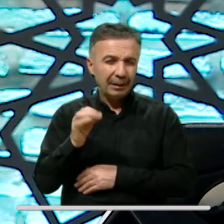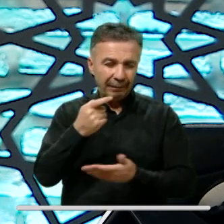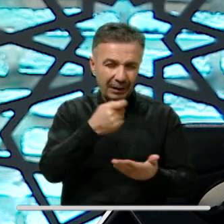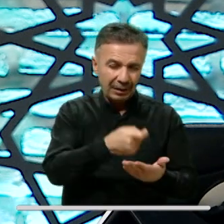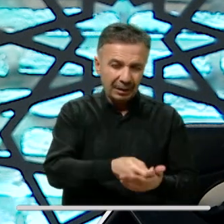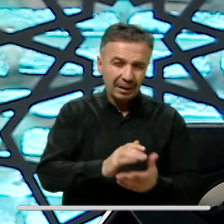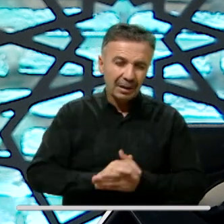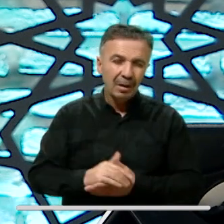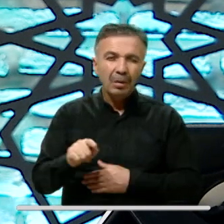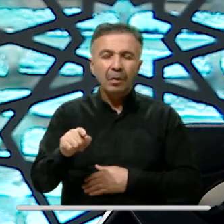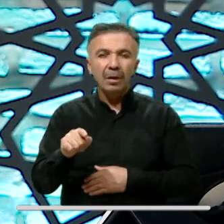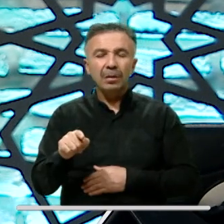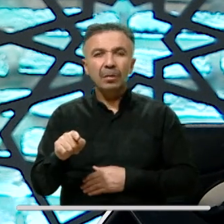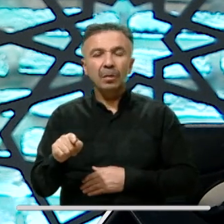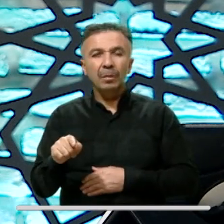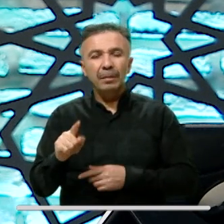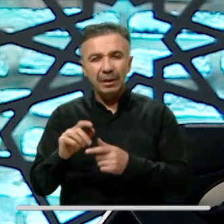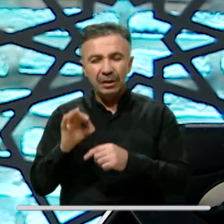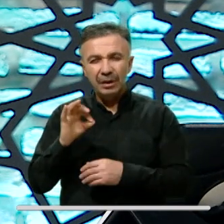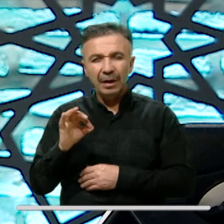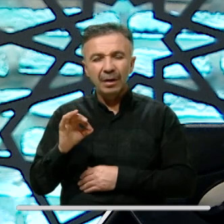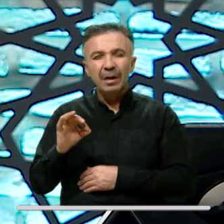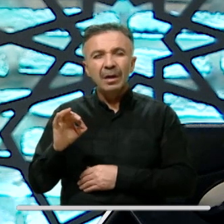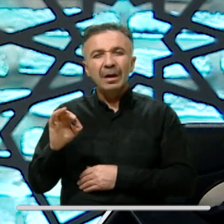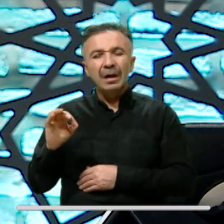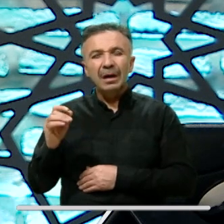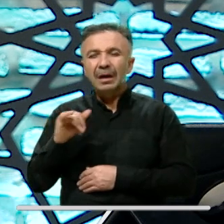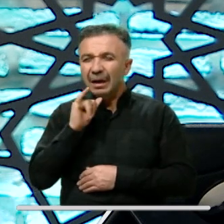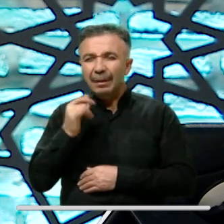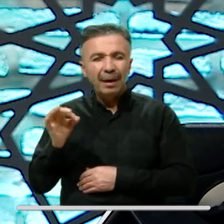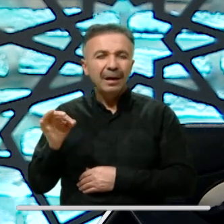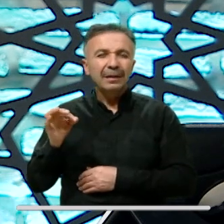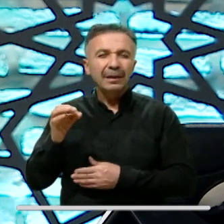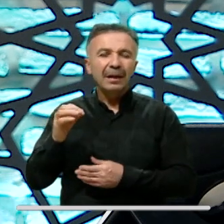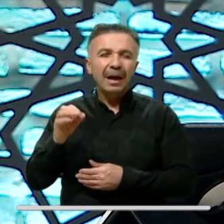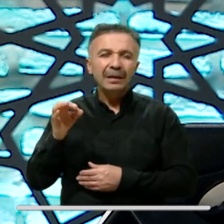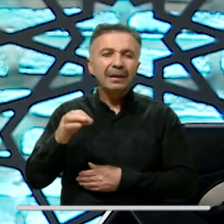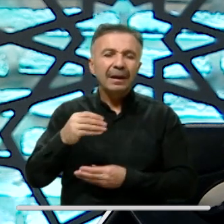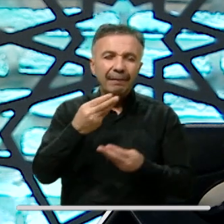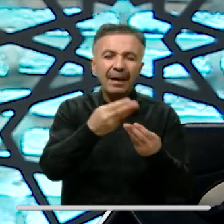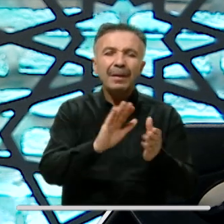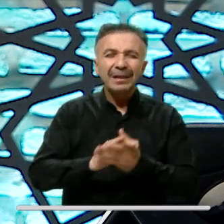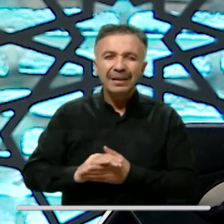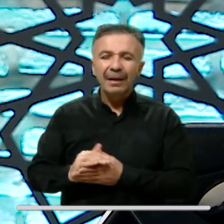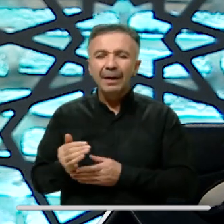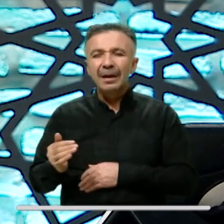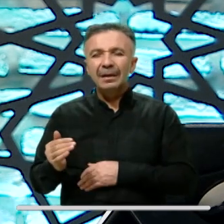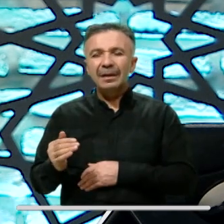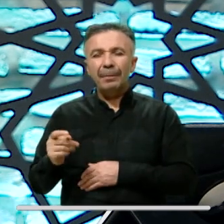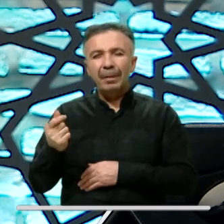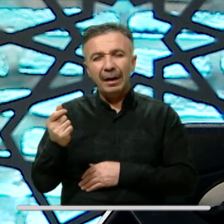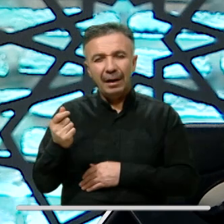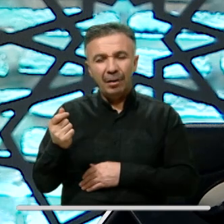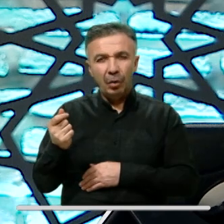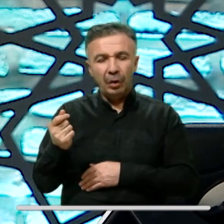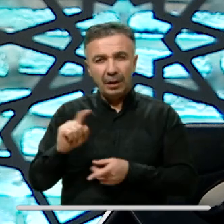gram altın yerine o günkü kur üzerinden parasını göndermeye karar verdik. Bu iş benim biraz kafama takıldı. Diyaneti de aradım. Bu konuyla